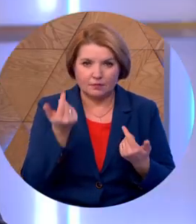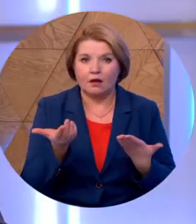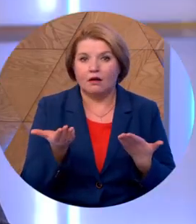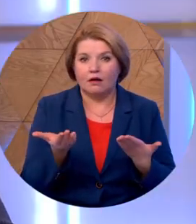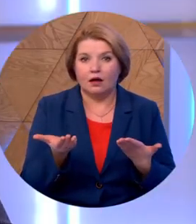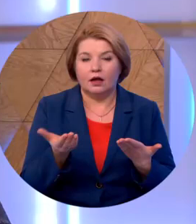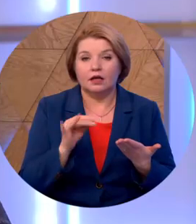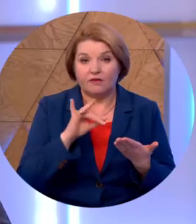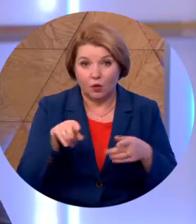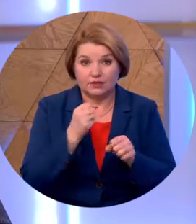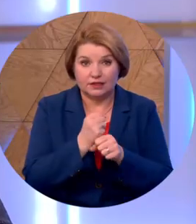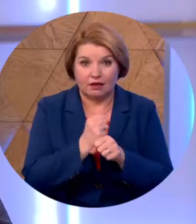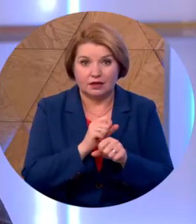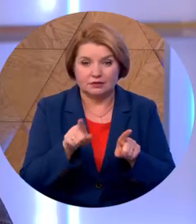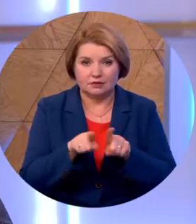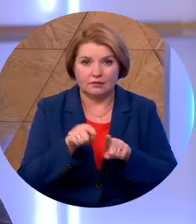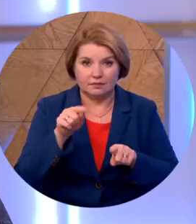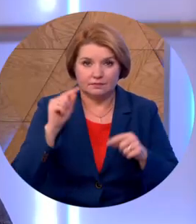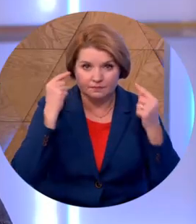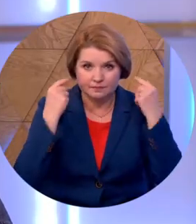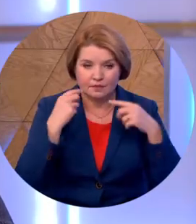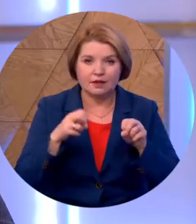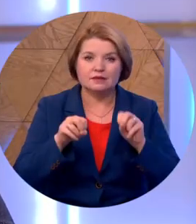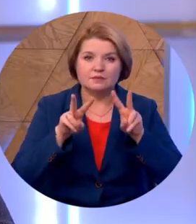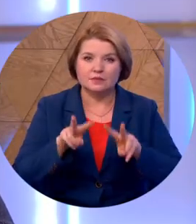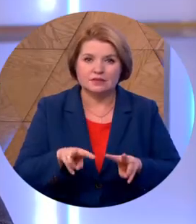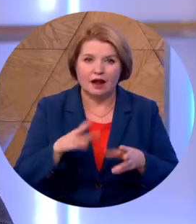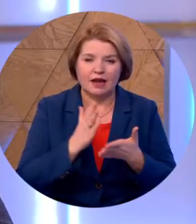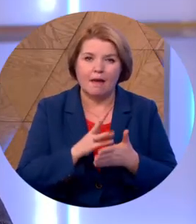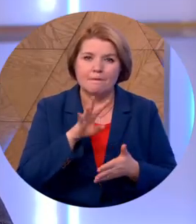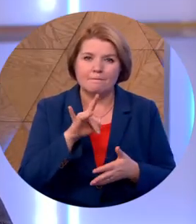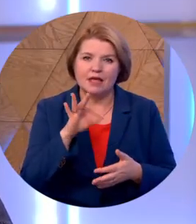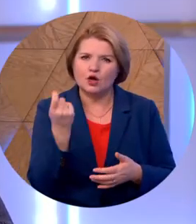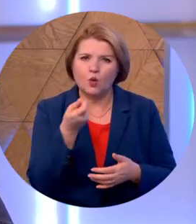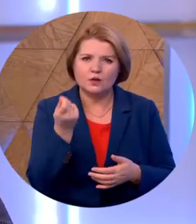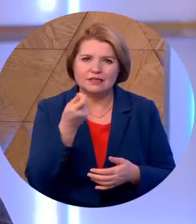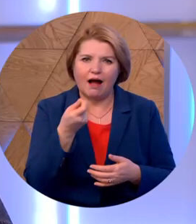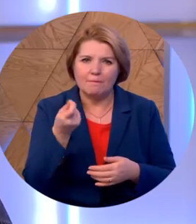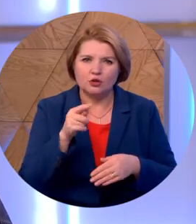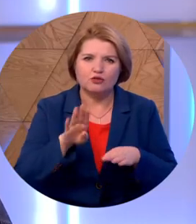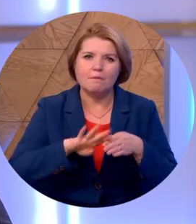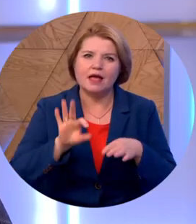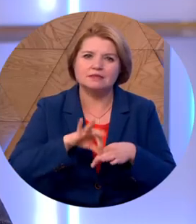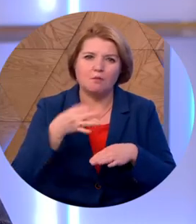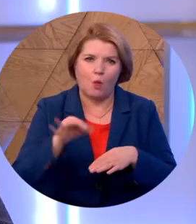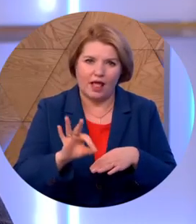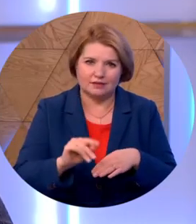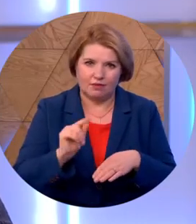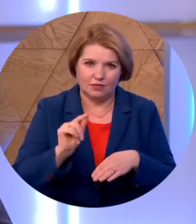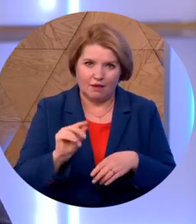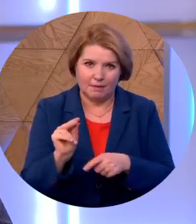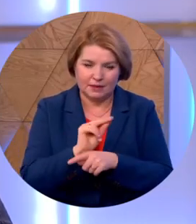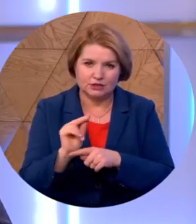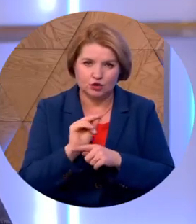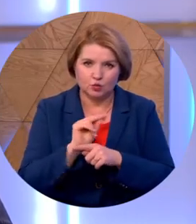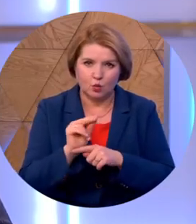слой делается перфорация выставляется специальный параметр это микроскопический это абсолютно безболезненная даже приятная процедура именно верхнего